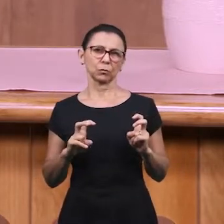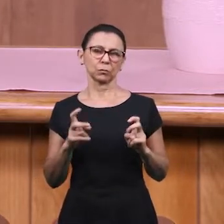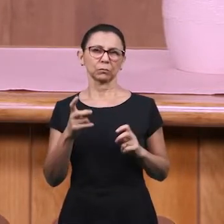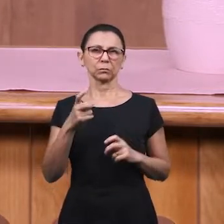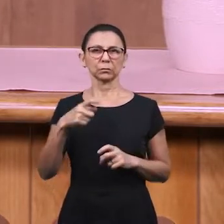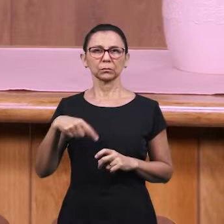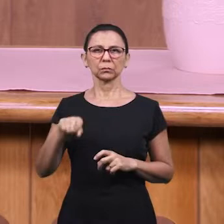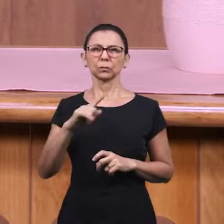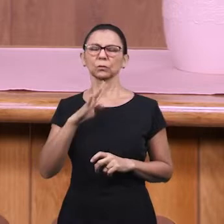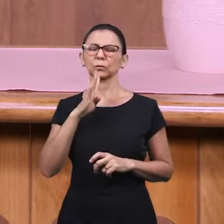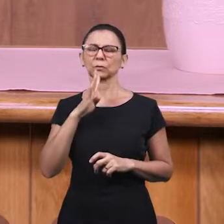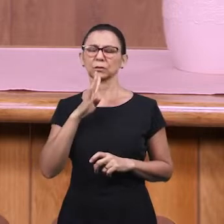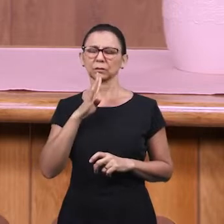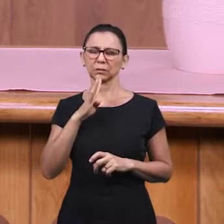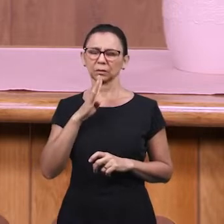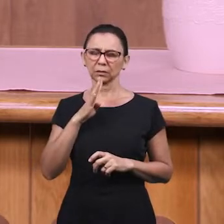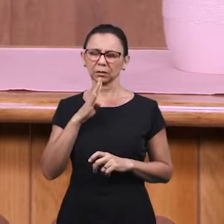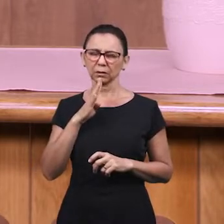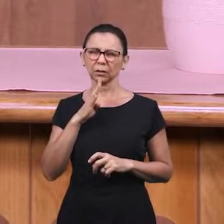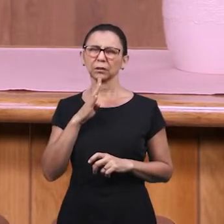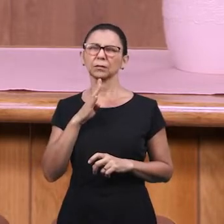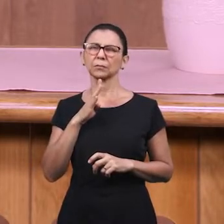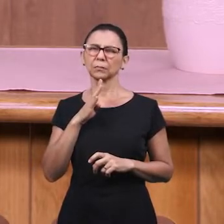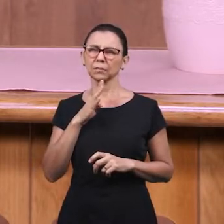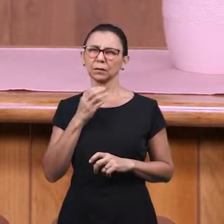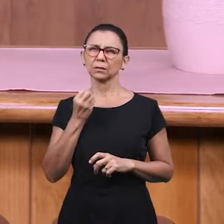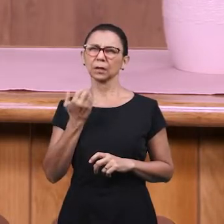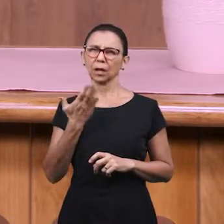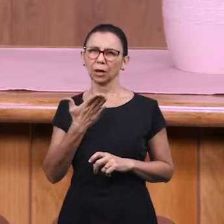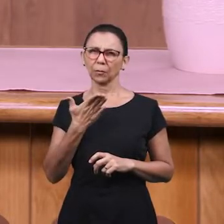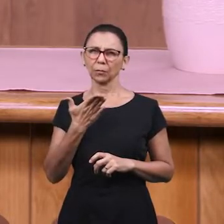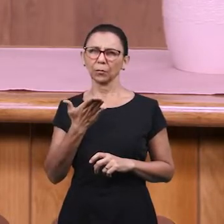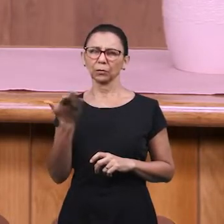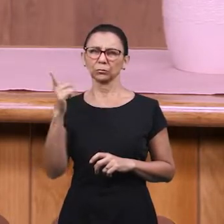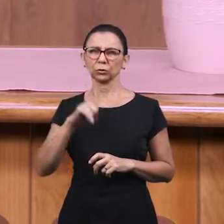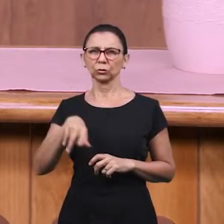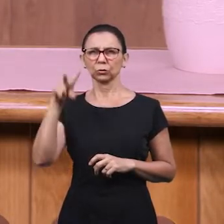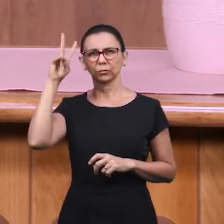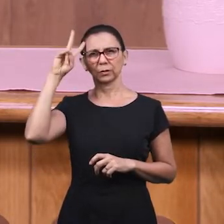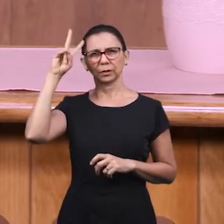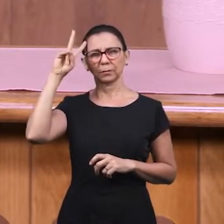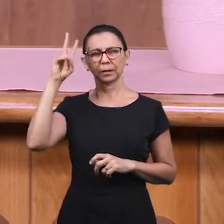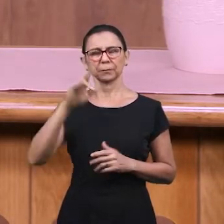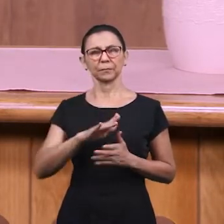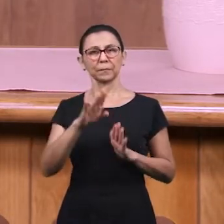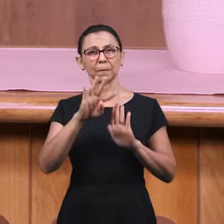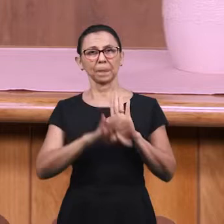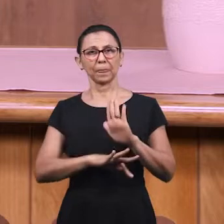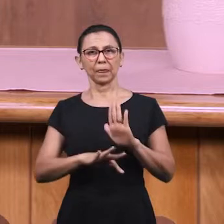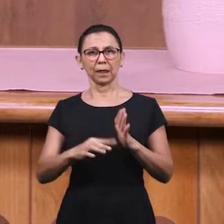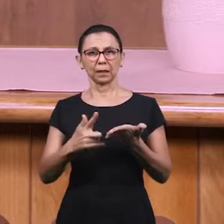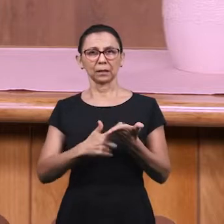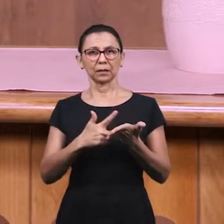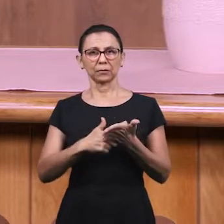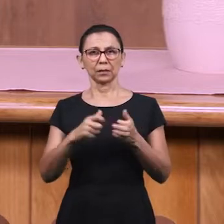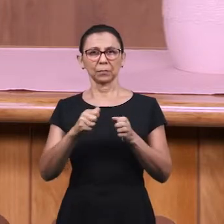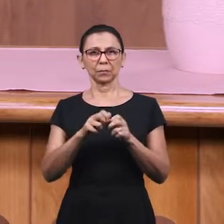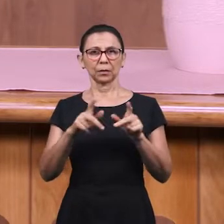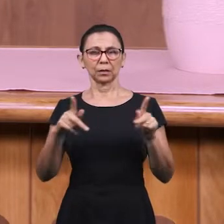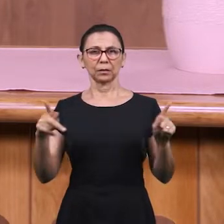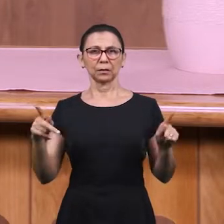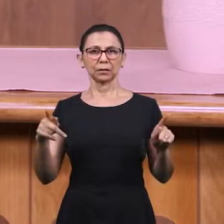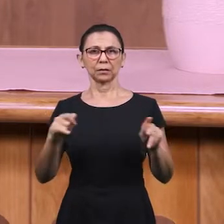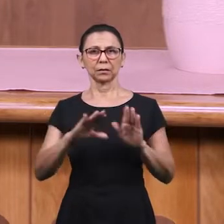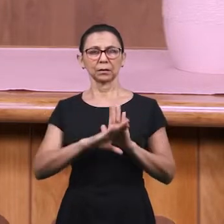знакомой всем нам, но иногда нам нужно пересматривать. Давайте откроем книгу